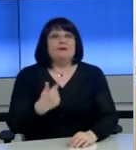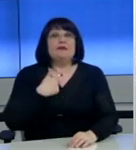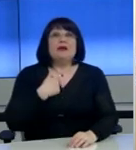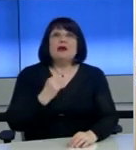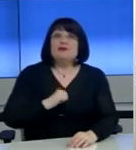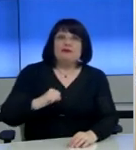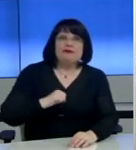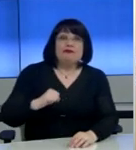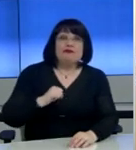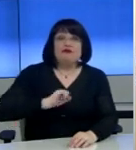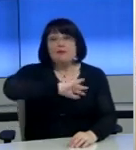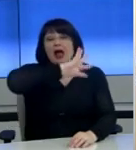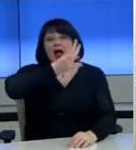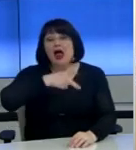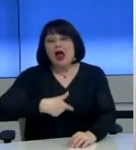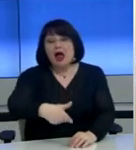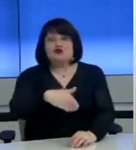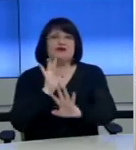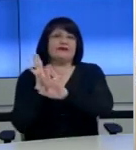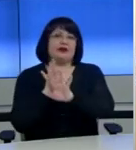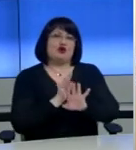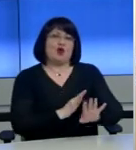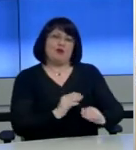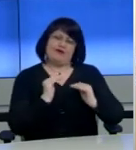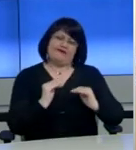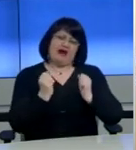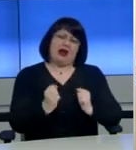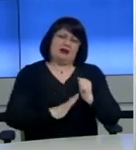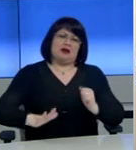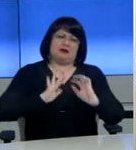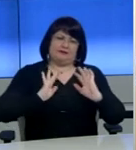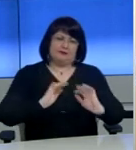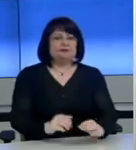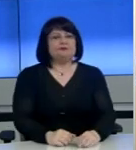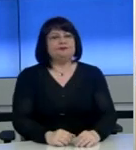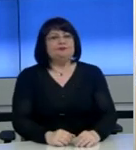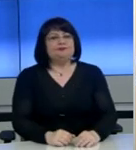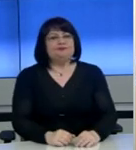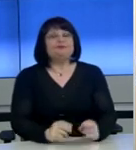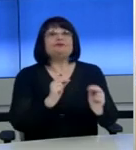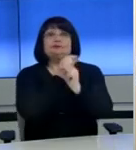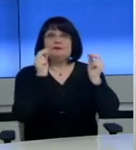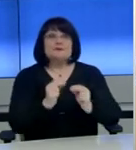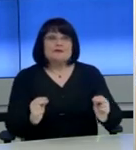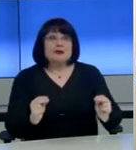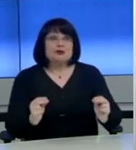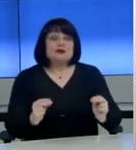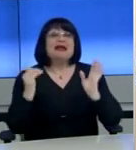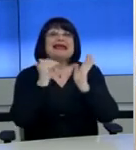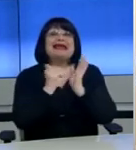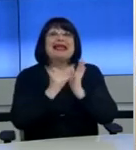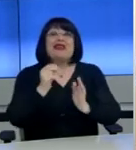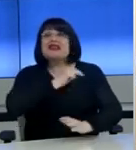μας συνοδεύσει ως το φθινόπωρο. Αποτέλεσμα αυτού, πολλές περιπτώσεις εκατοντάδων χιλιάδων